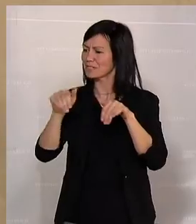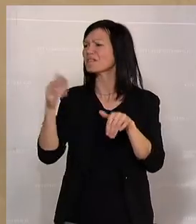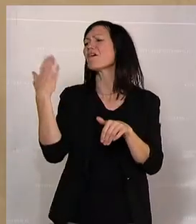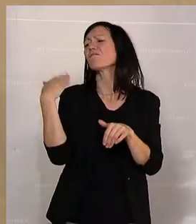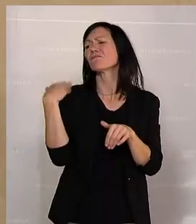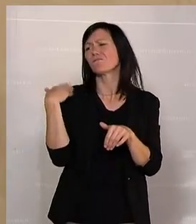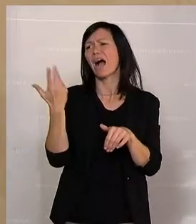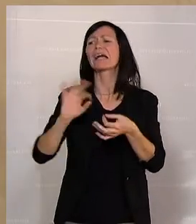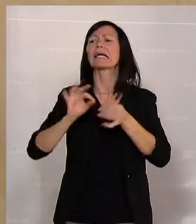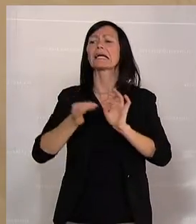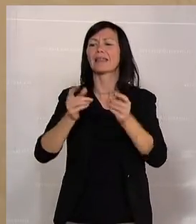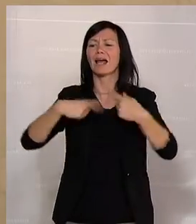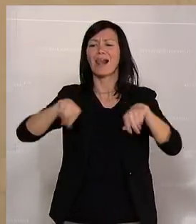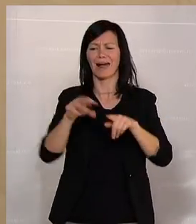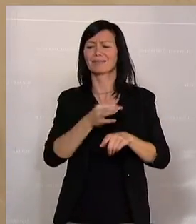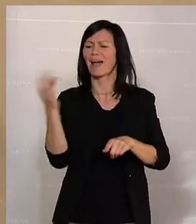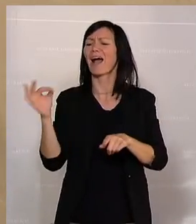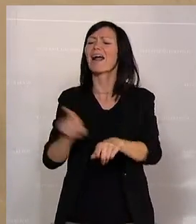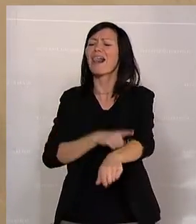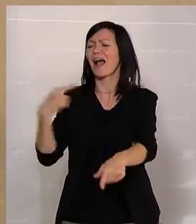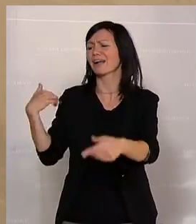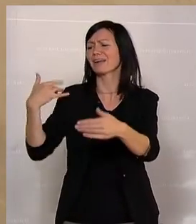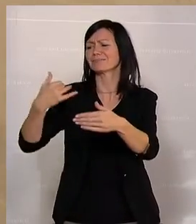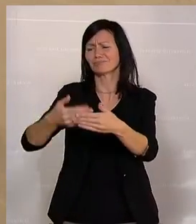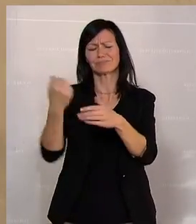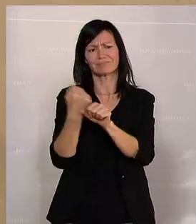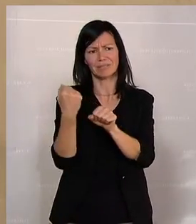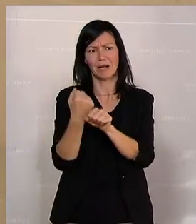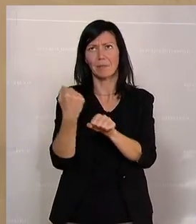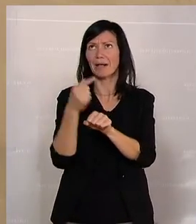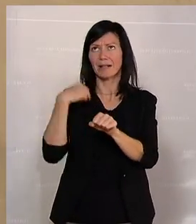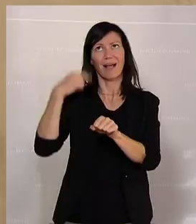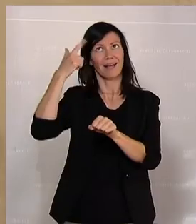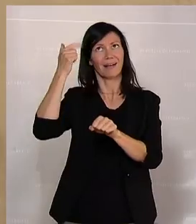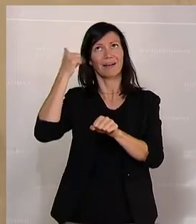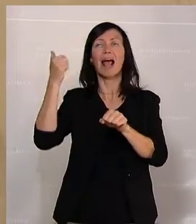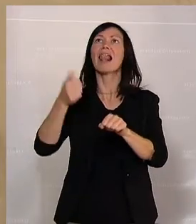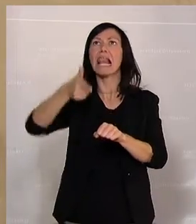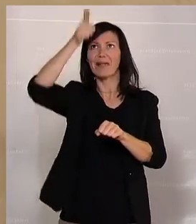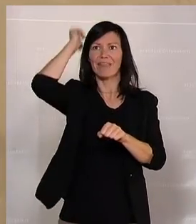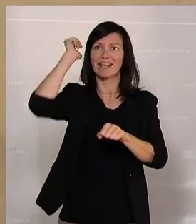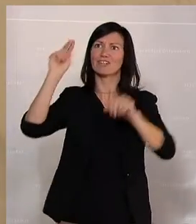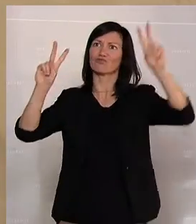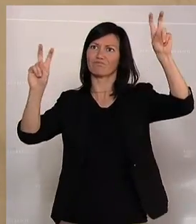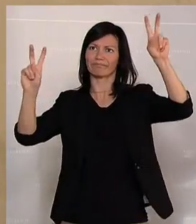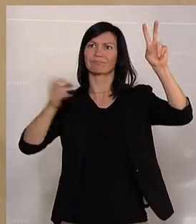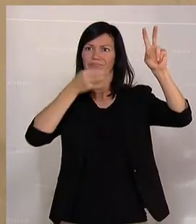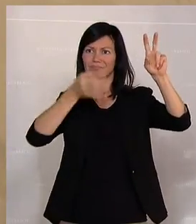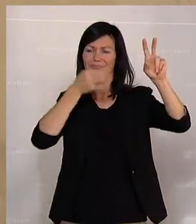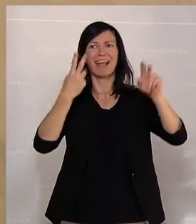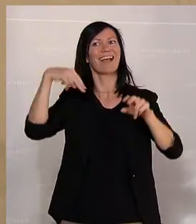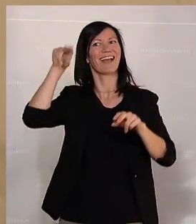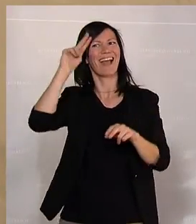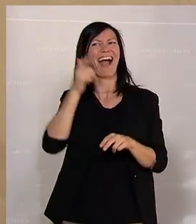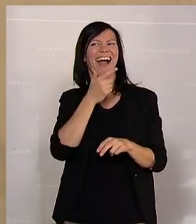und oberhalb vom Kärntner Landtag prangert ein lateinischer Spruch, den auch der Herr Altklubobmann Andreas Kohl